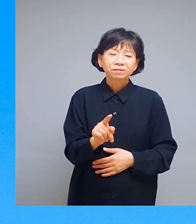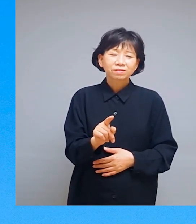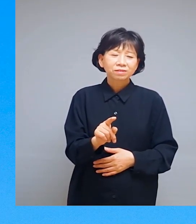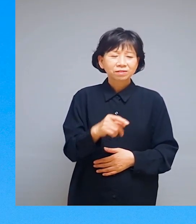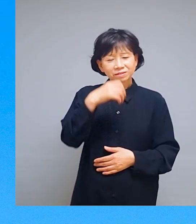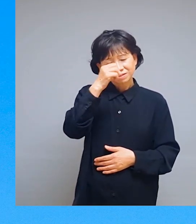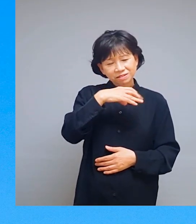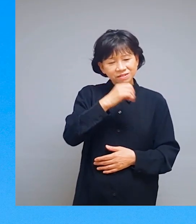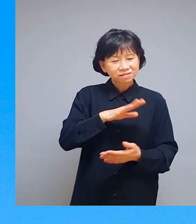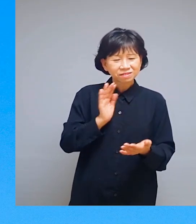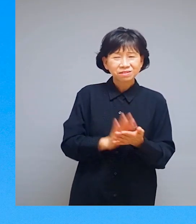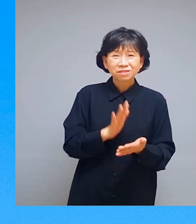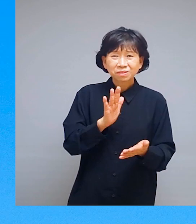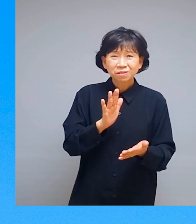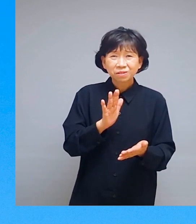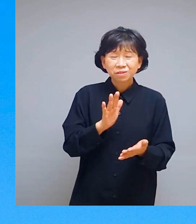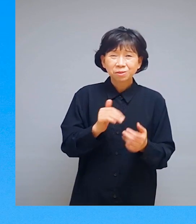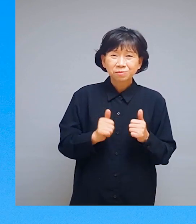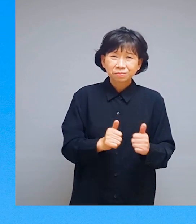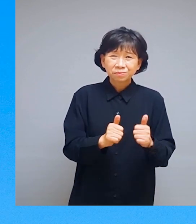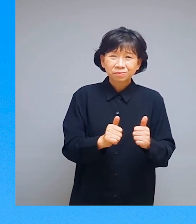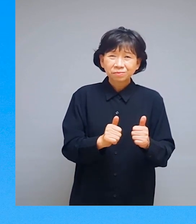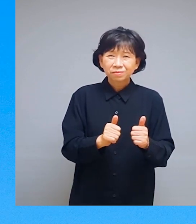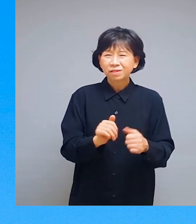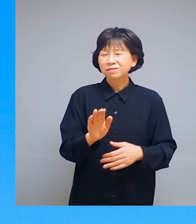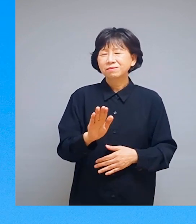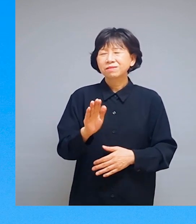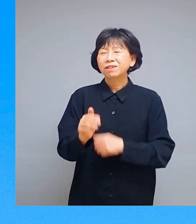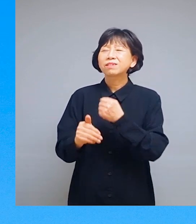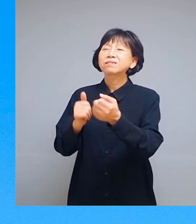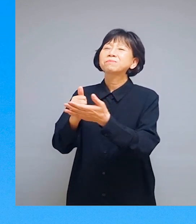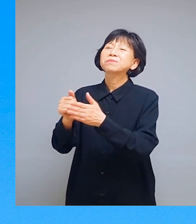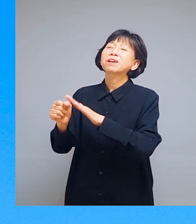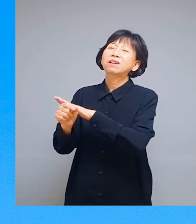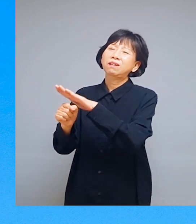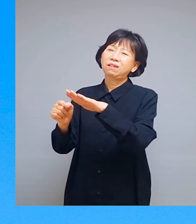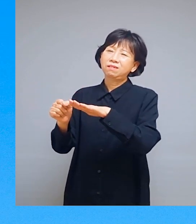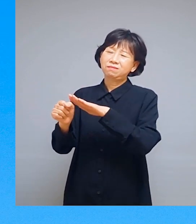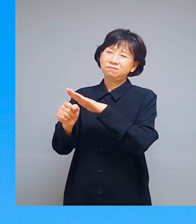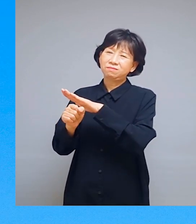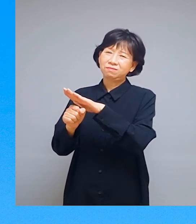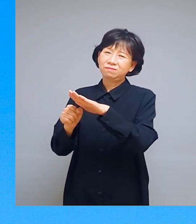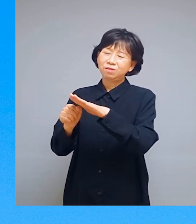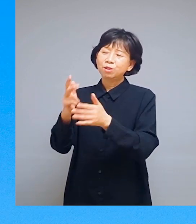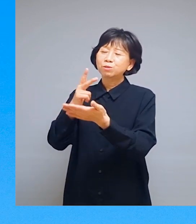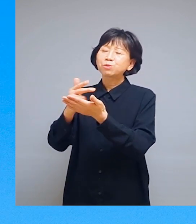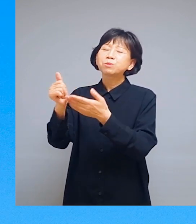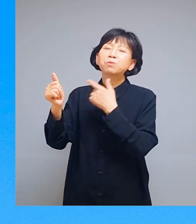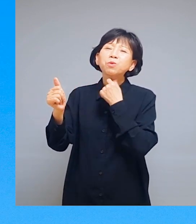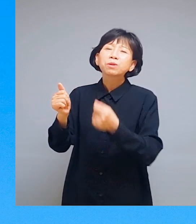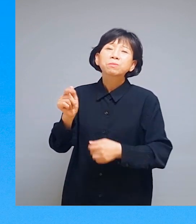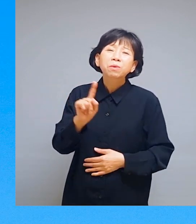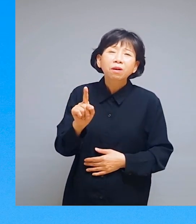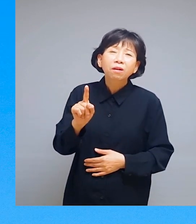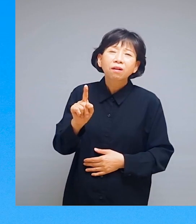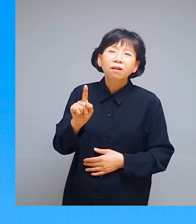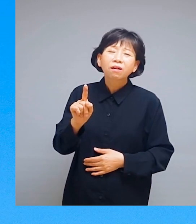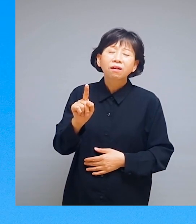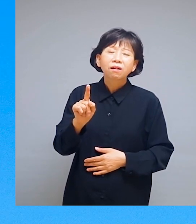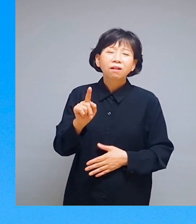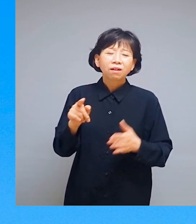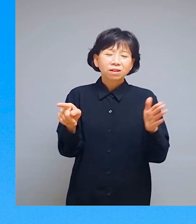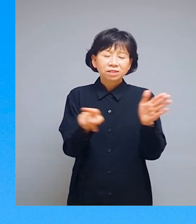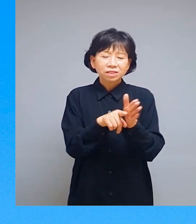사역이 아닌 거죠. 그분을 향한 사랑인 거예요. 주님이 원하시는 건 어떤